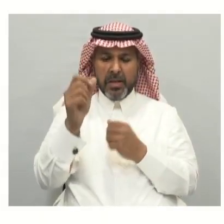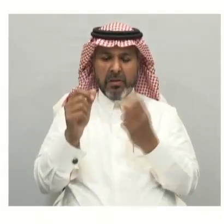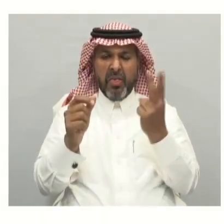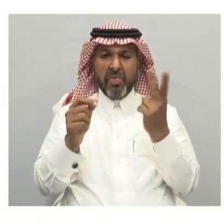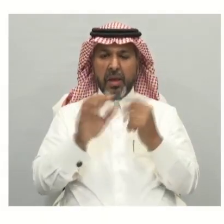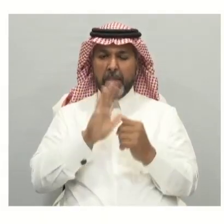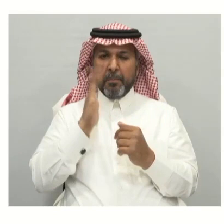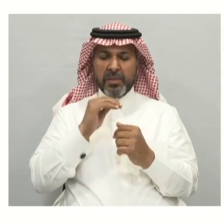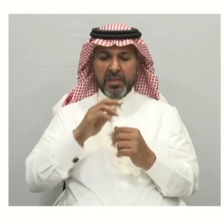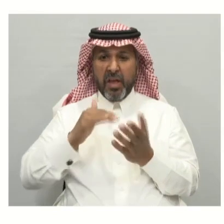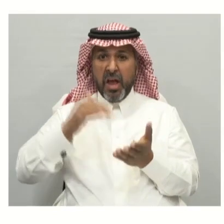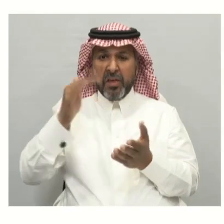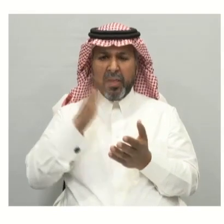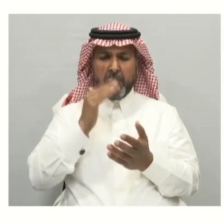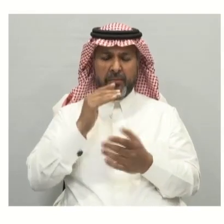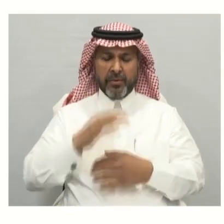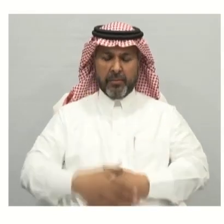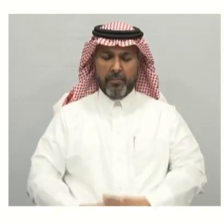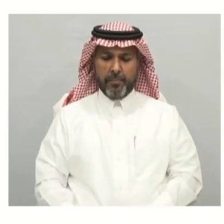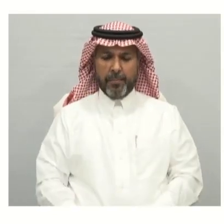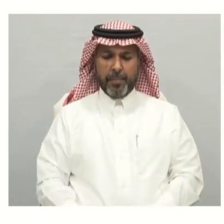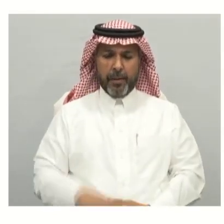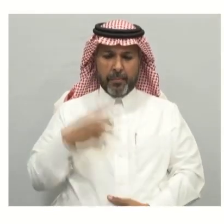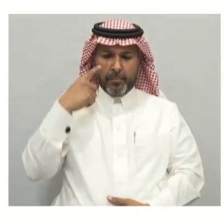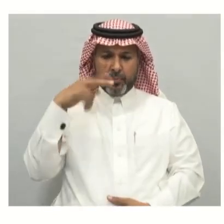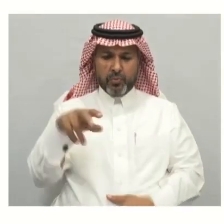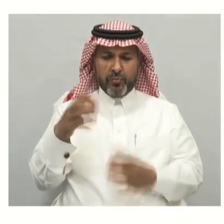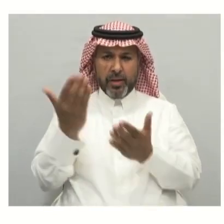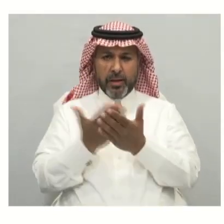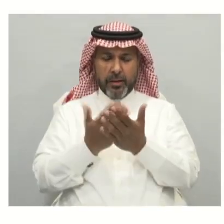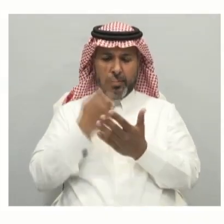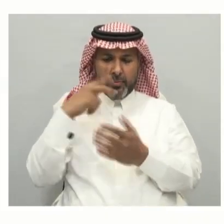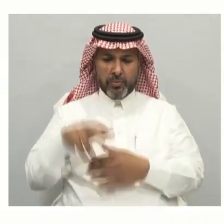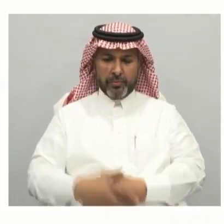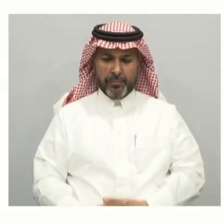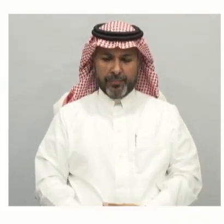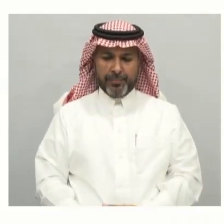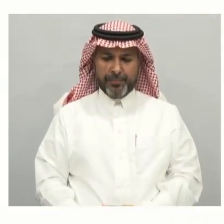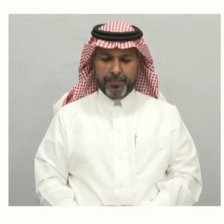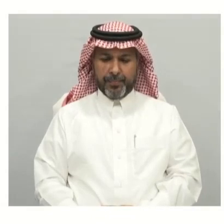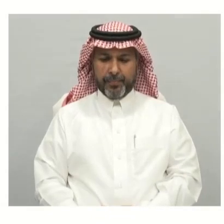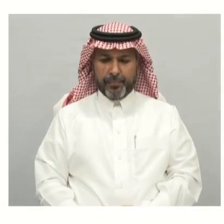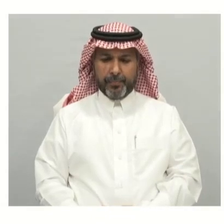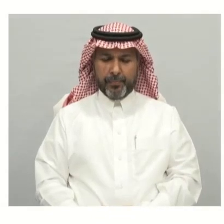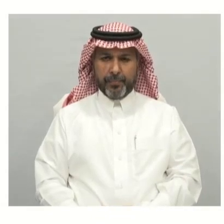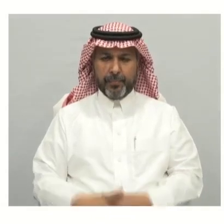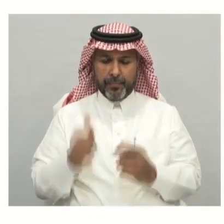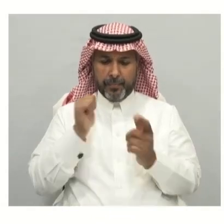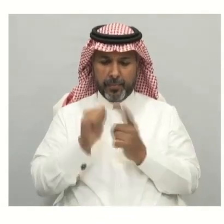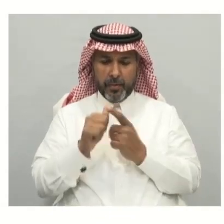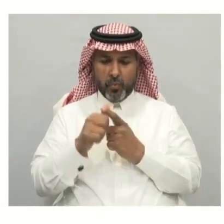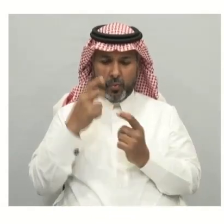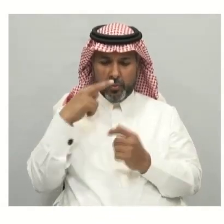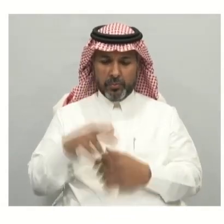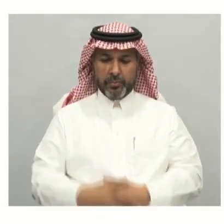المطلوب استعمل التمثيل بالاعمده لعرض بيانات هذا الجدول الخطوه الاولى